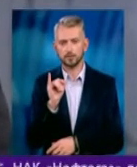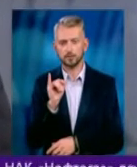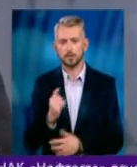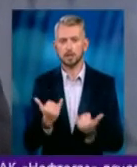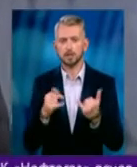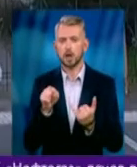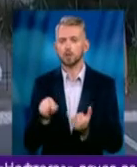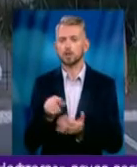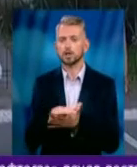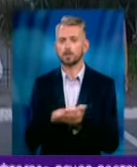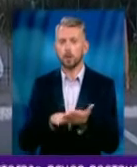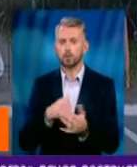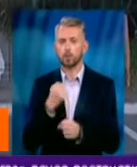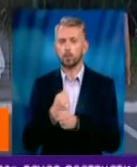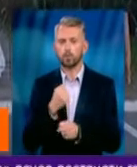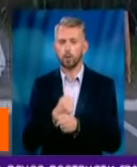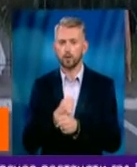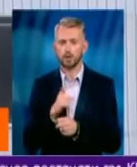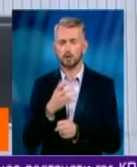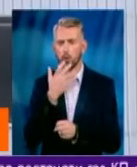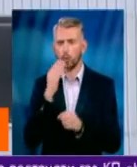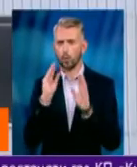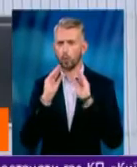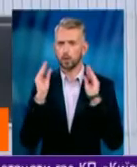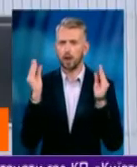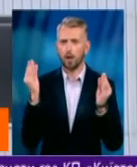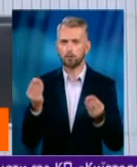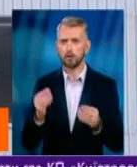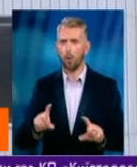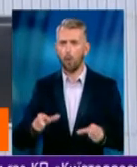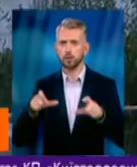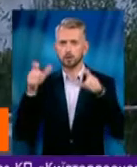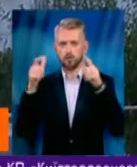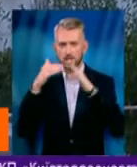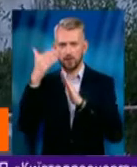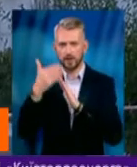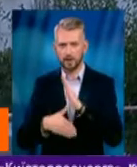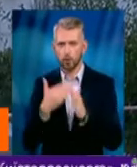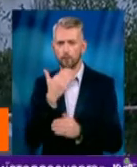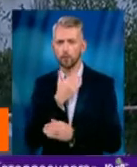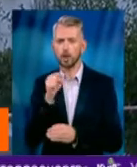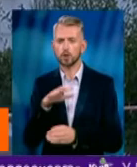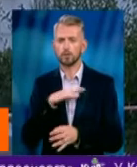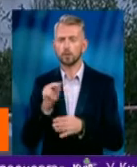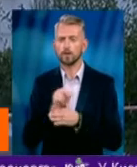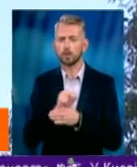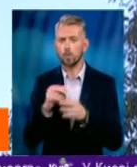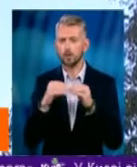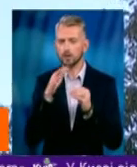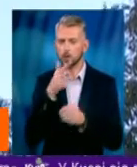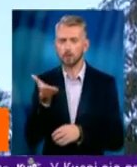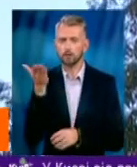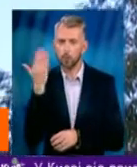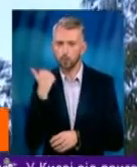зараз тут тривають роботи з утеплення та облицювання фасаду. Востаннє тут був ремонт 10 років